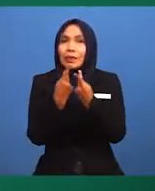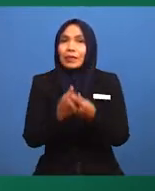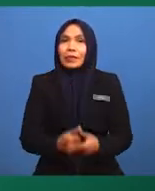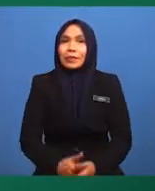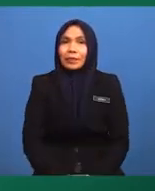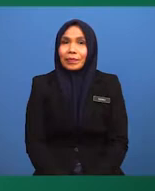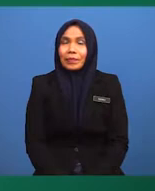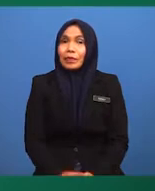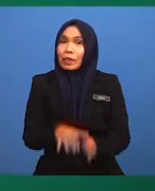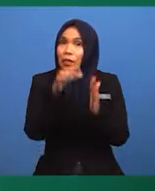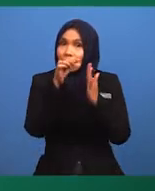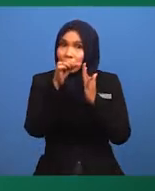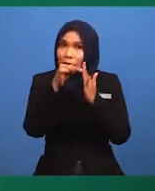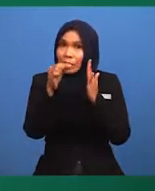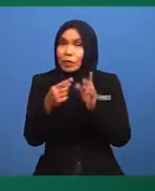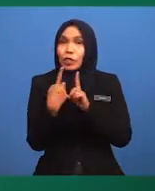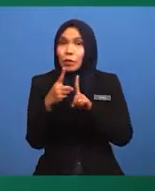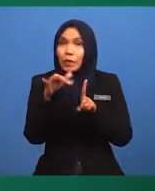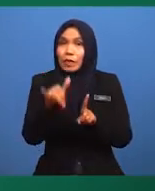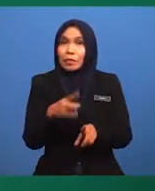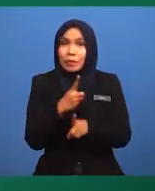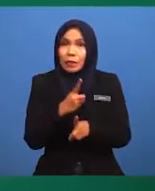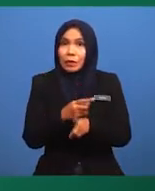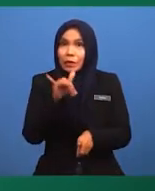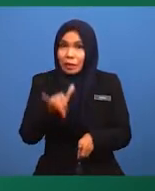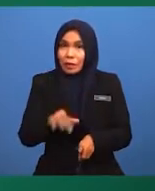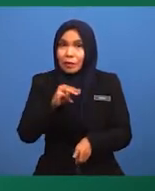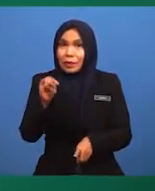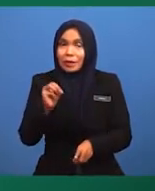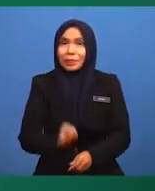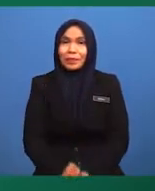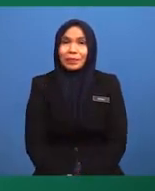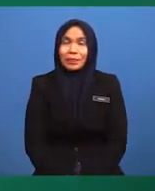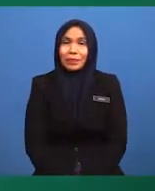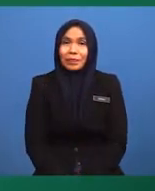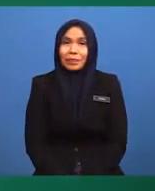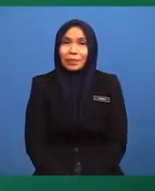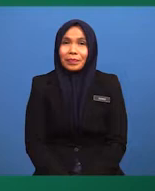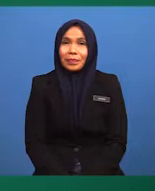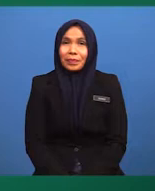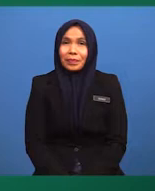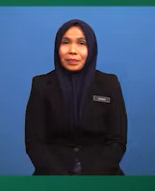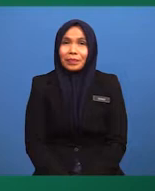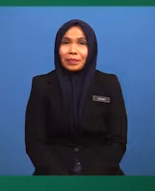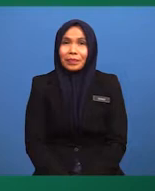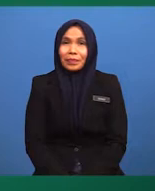dalam keluarga. Pilih jawapan yang betul ya murid-murid.